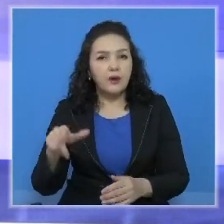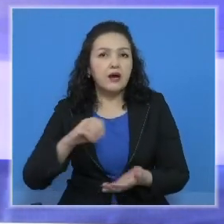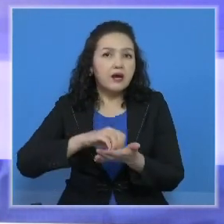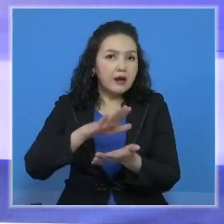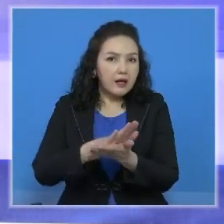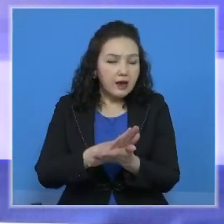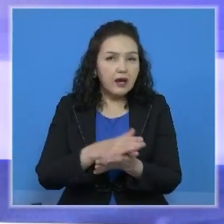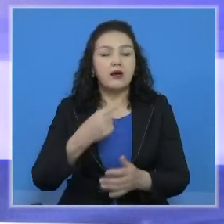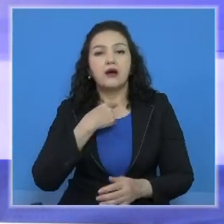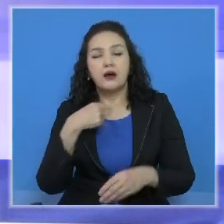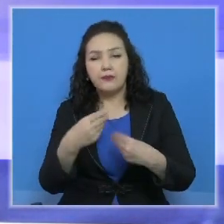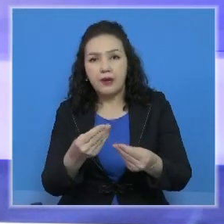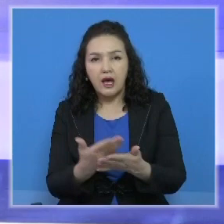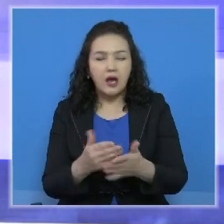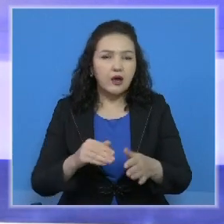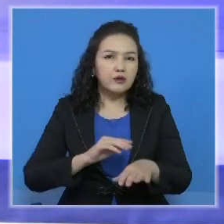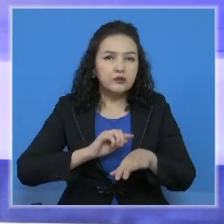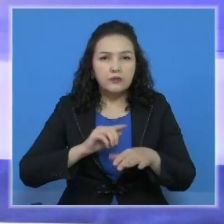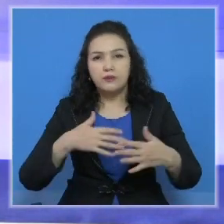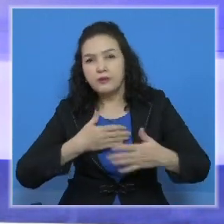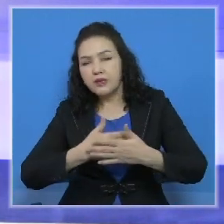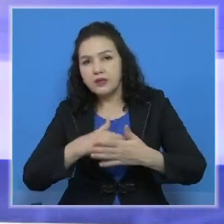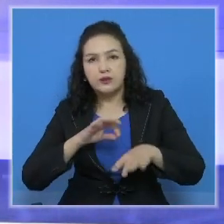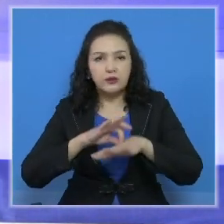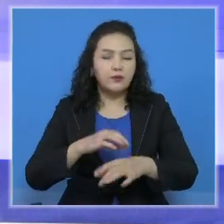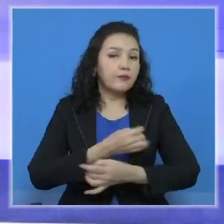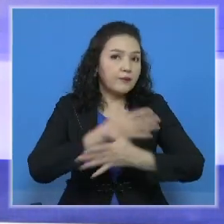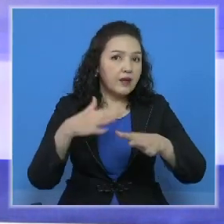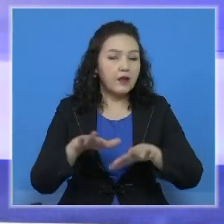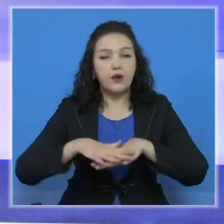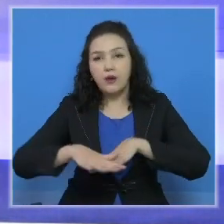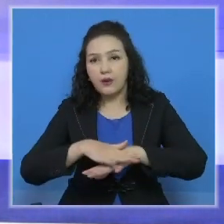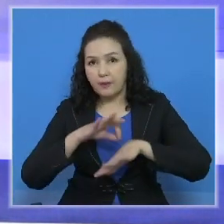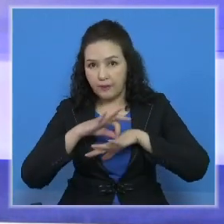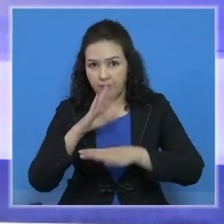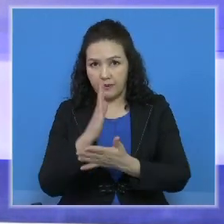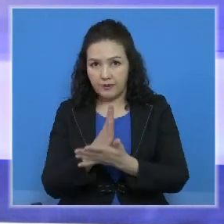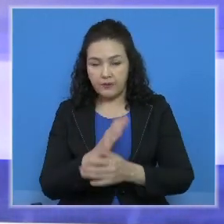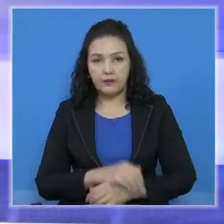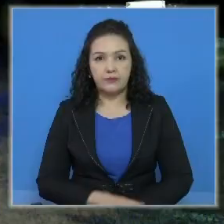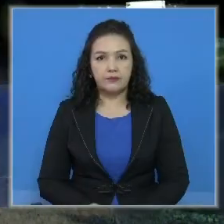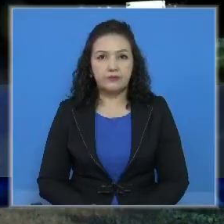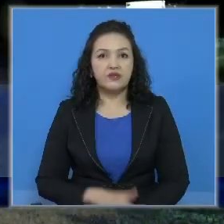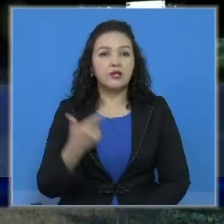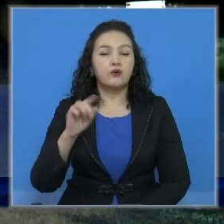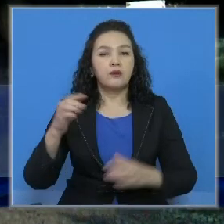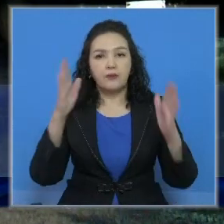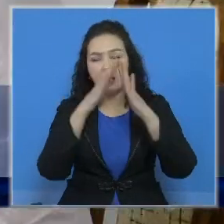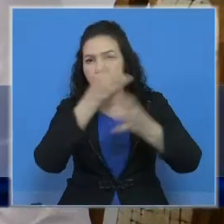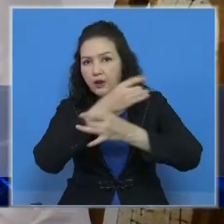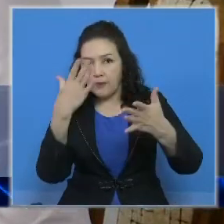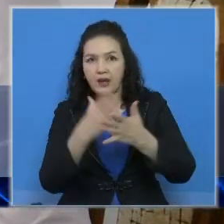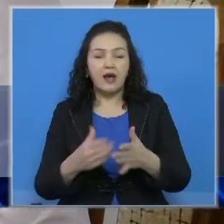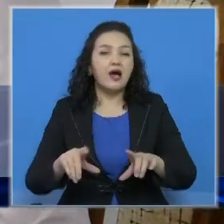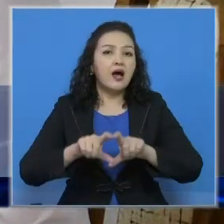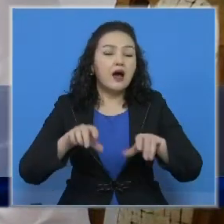тіркелген. Мұнда дауыс беру науқаны қызу жүріп жатыр. Арнайы мерекелік жәрмеңке де ұйымдастырылды. Геолог мәдениет үйінде орналасқан